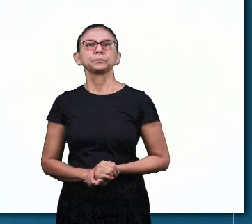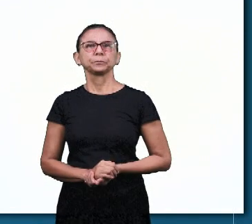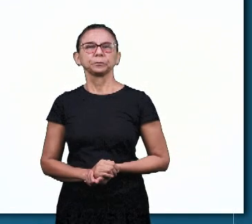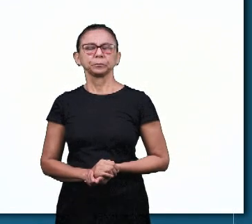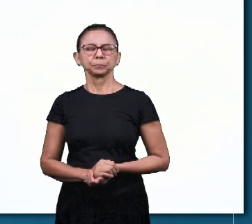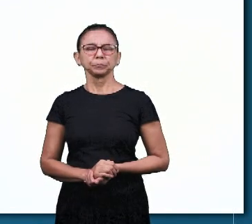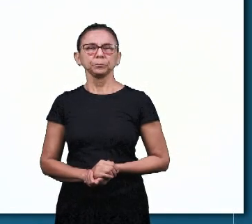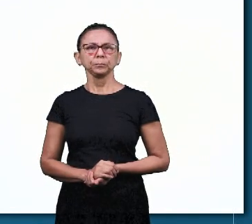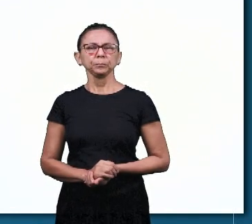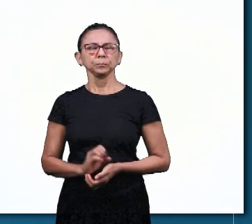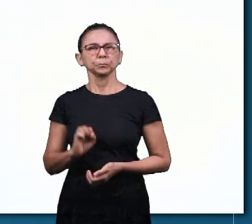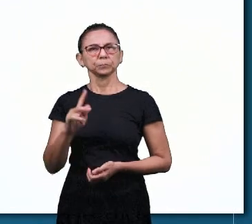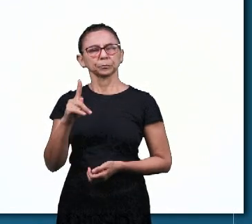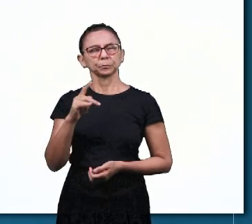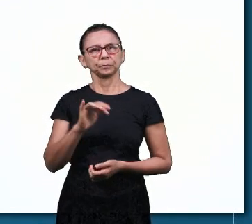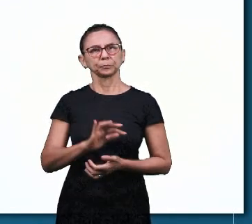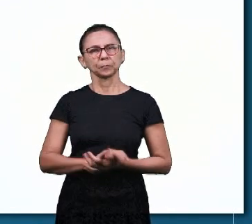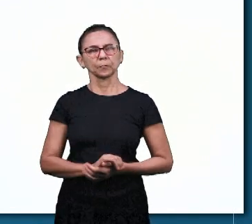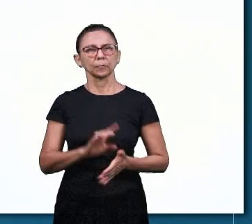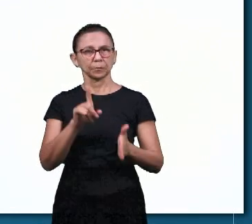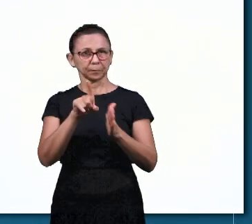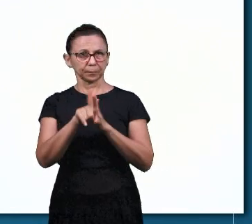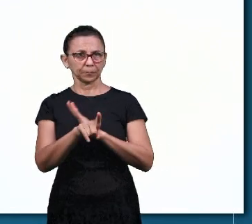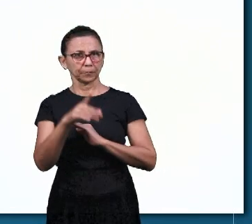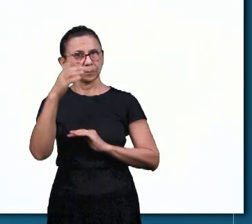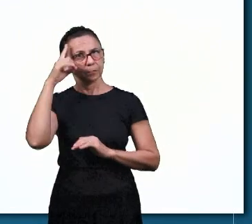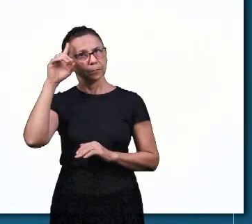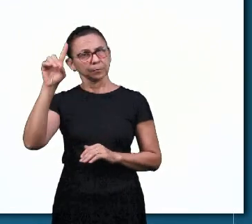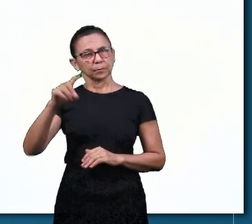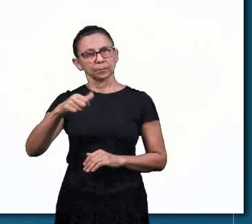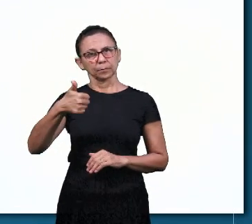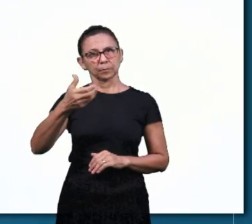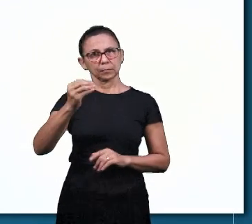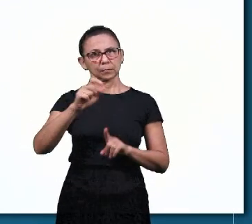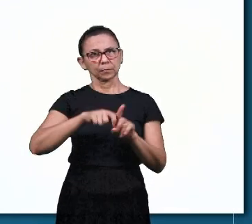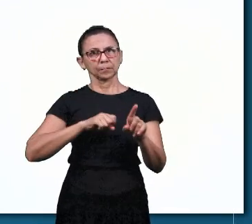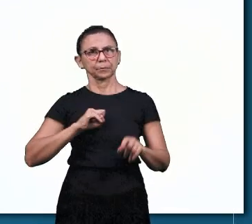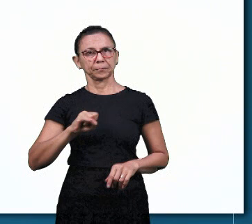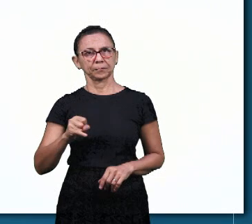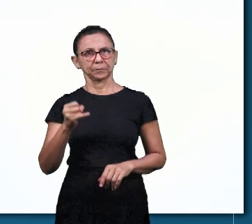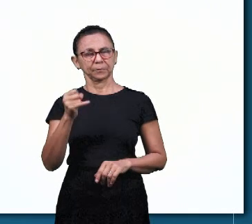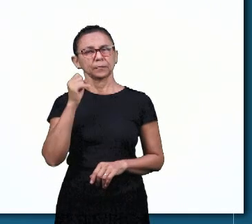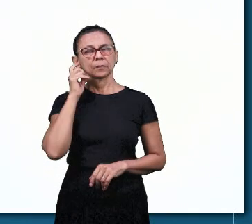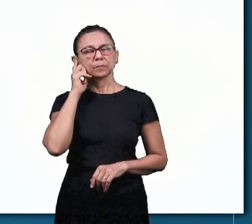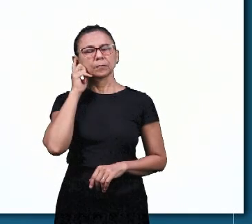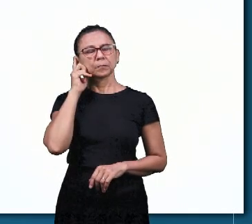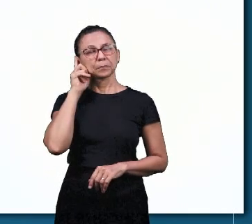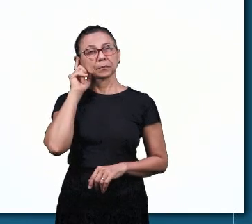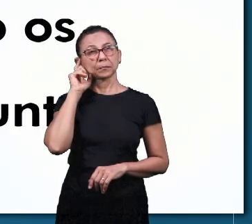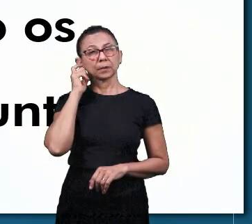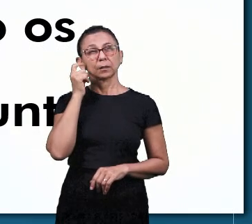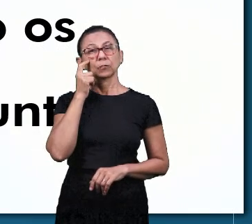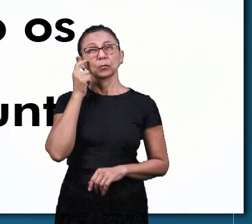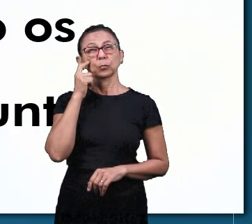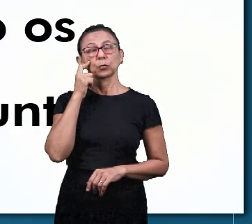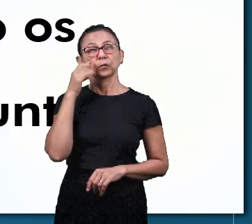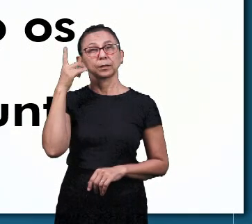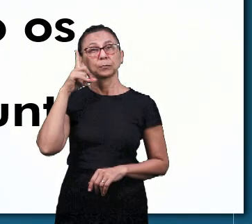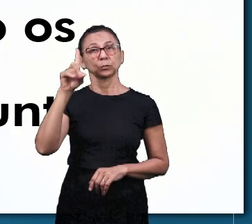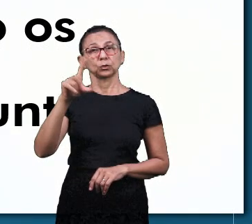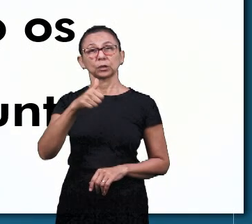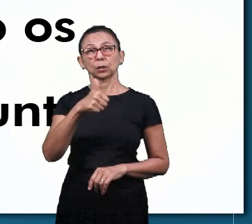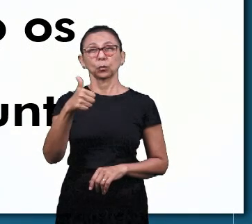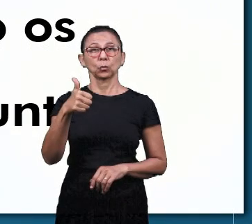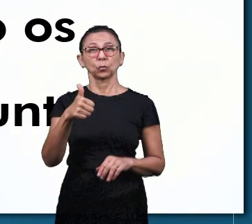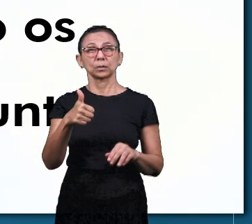versets qui donnent la base à raison de la question. Ça, c'est la question pour le 10 janvier. Maintenant, la question pour le